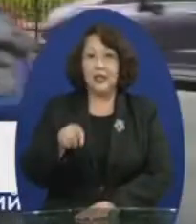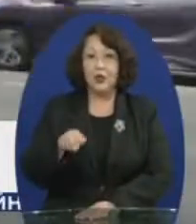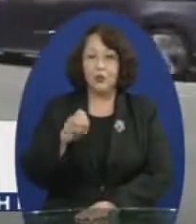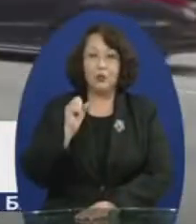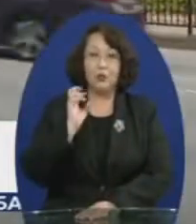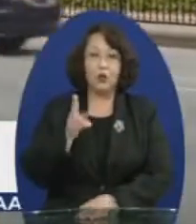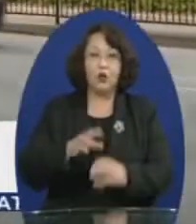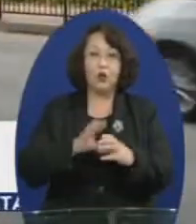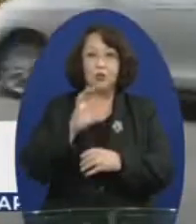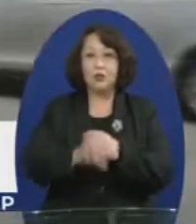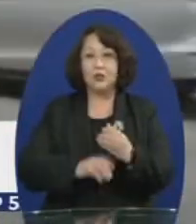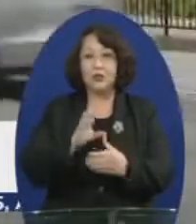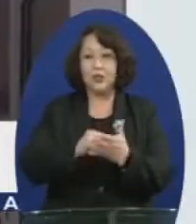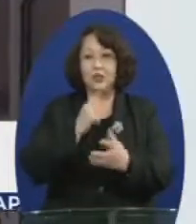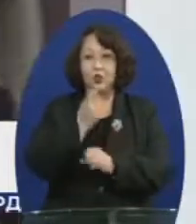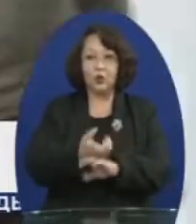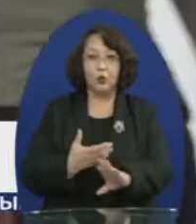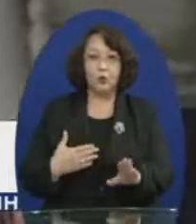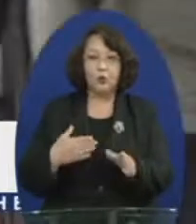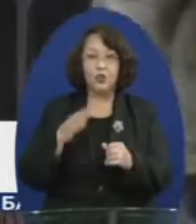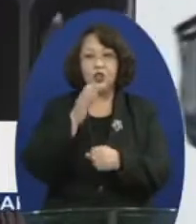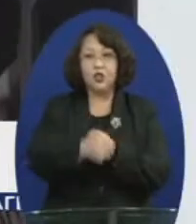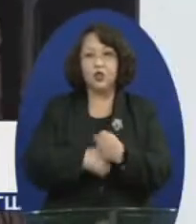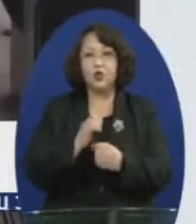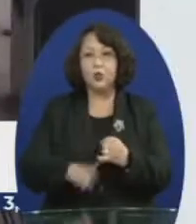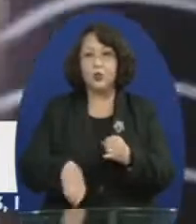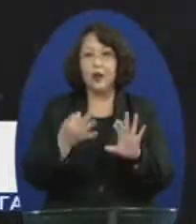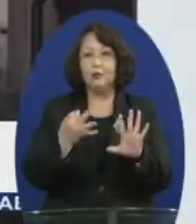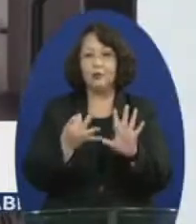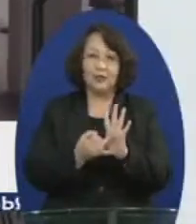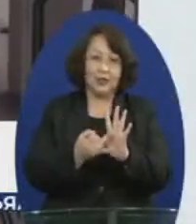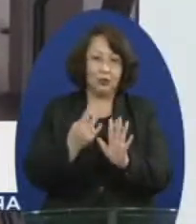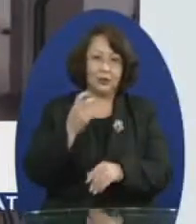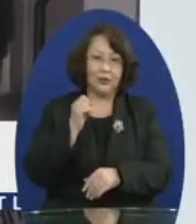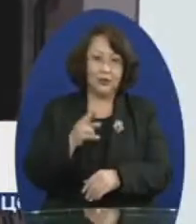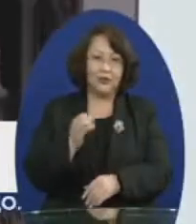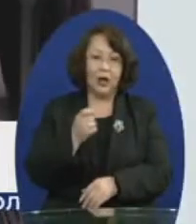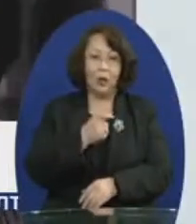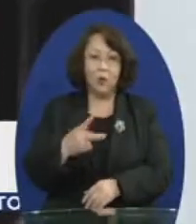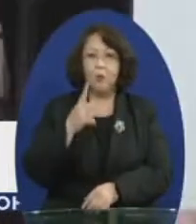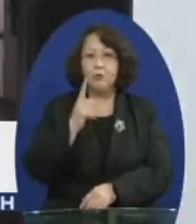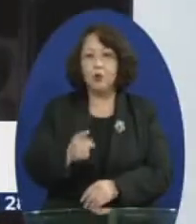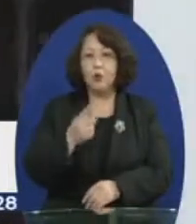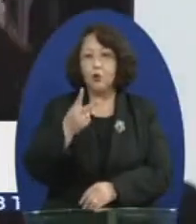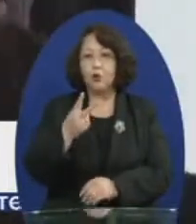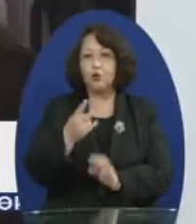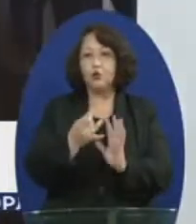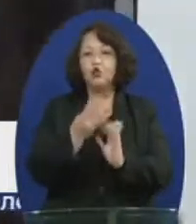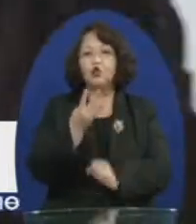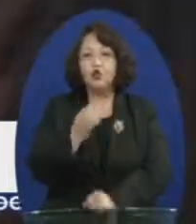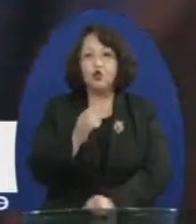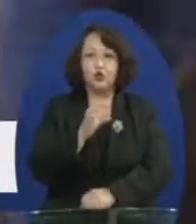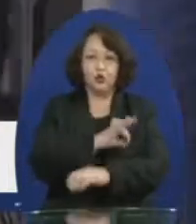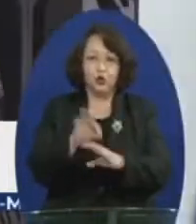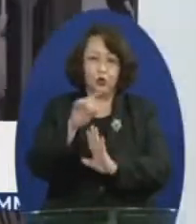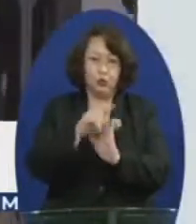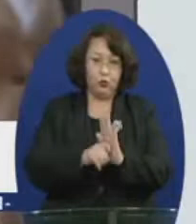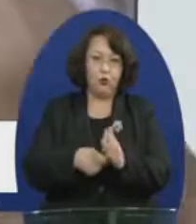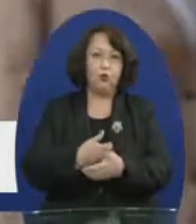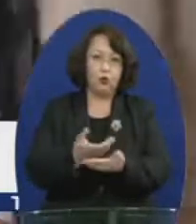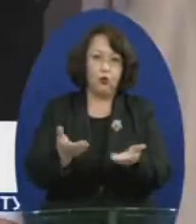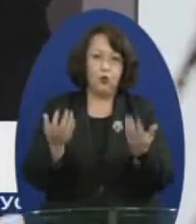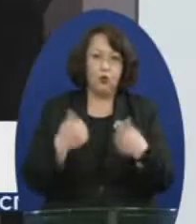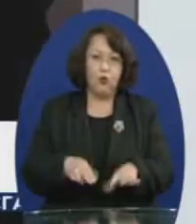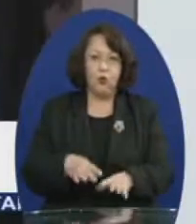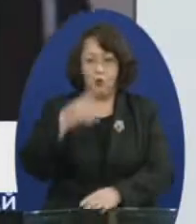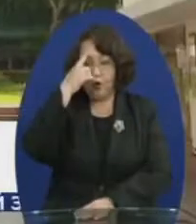Тимасик Олон Улсын Сан нь өнгөрсөн оны жилийн эцсийн байдлаар 879 сая долларын санхүүжилтийг 1240 төсөл хөтөлбөрт олгосон. Манай